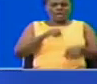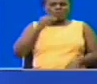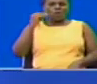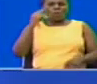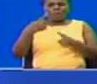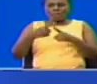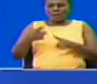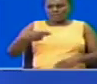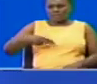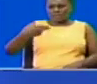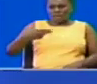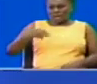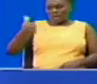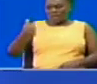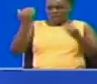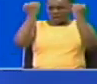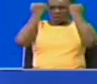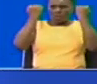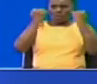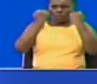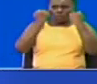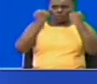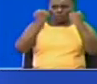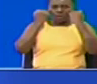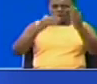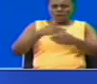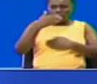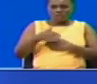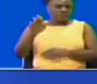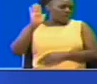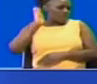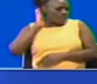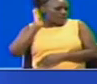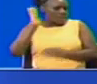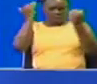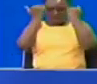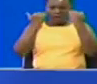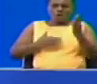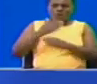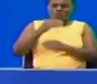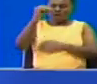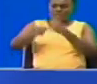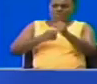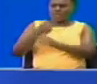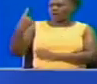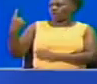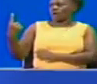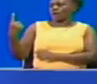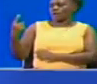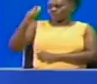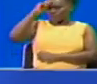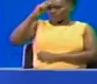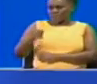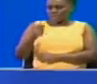lakini mahakama ya rufaa kupitia jaji ya Siki Mahandia, baada ya wao kusikiza kesi hiyo kwa zaidi ya mwaka mmoja, bado walisalia